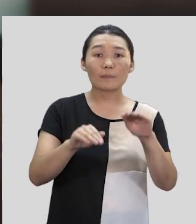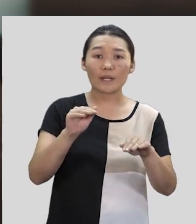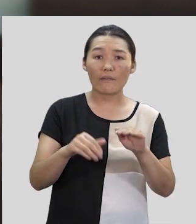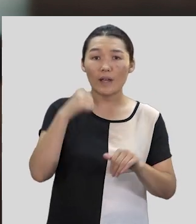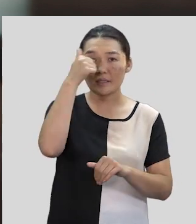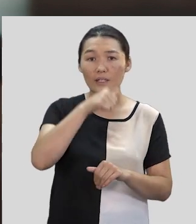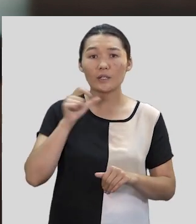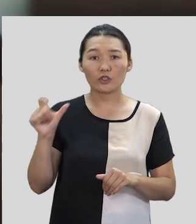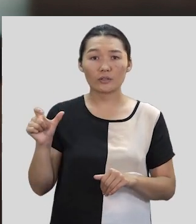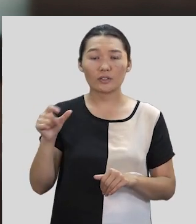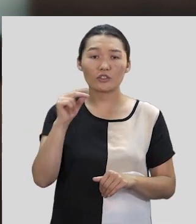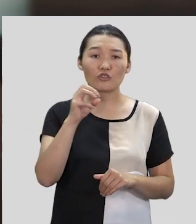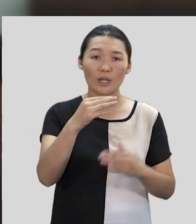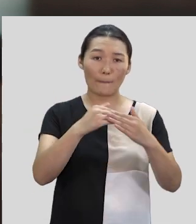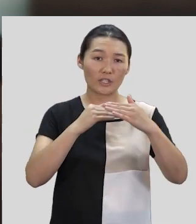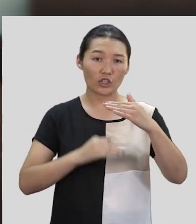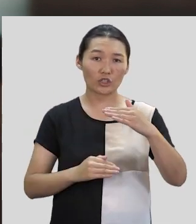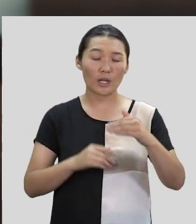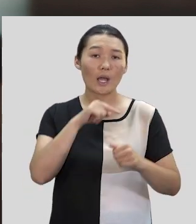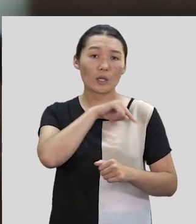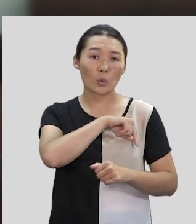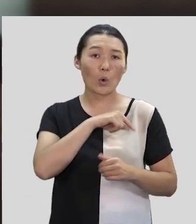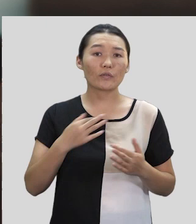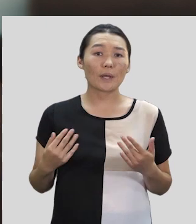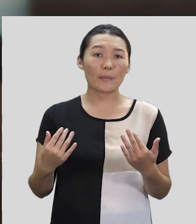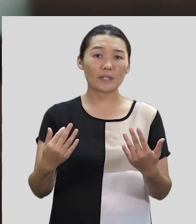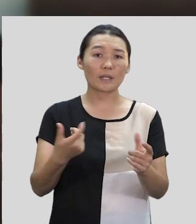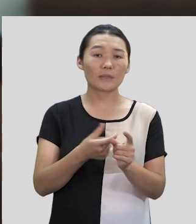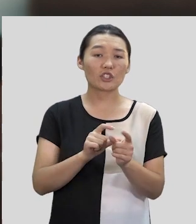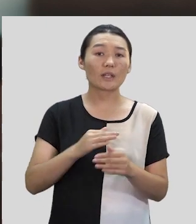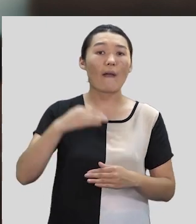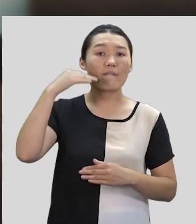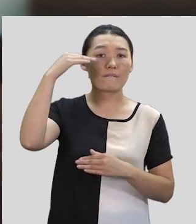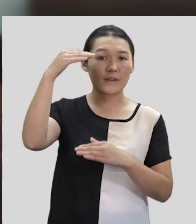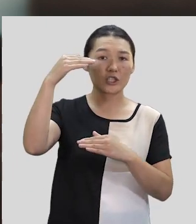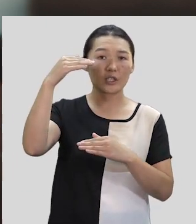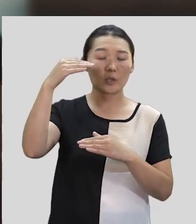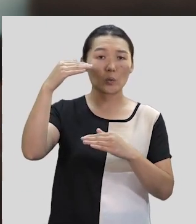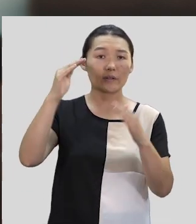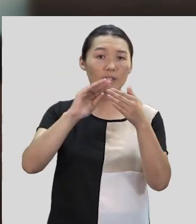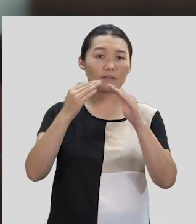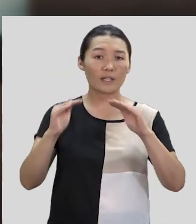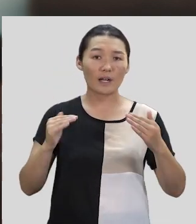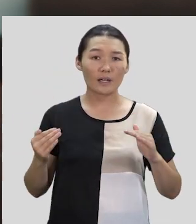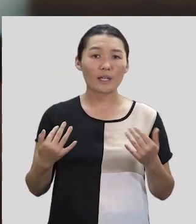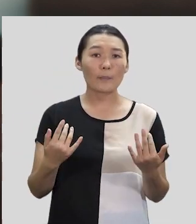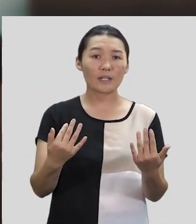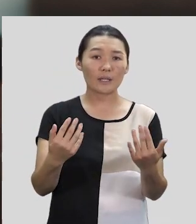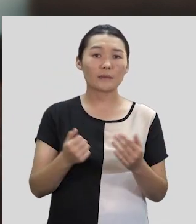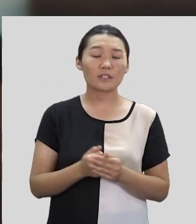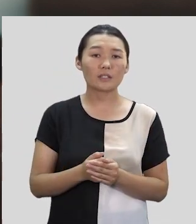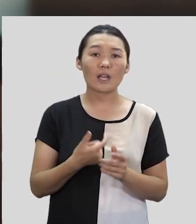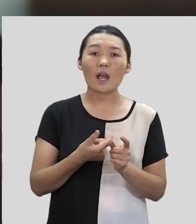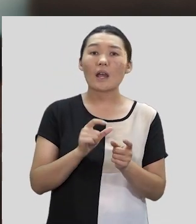низшие духовная потребность это высший уровень иерархии потребностей это по существу